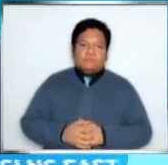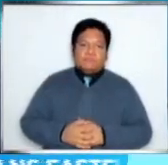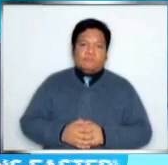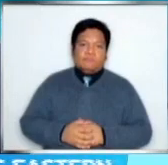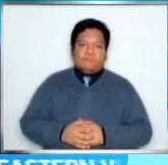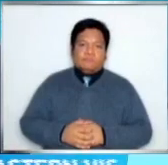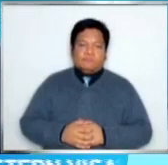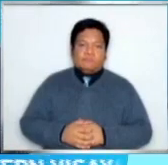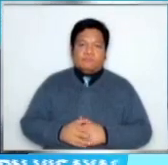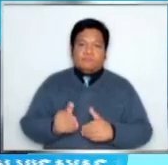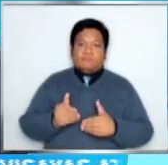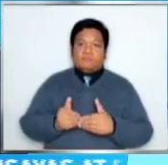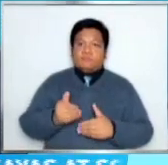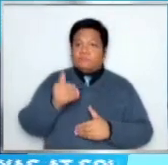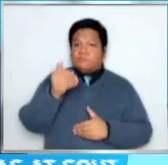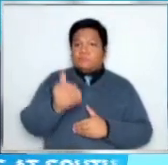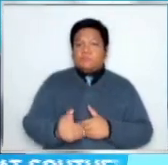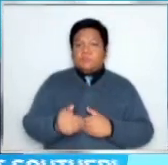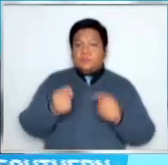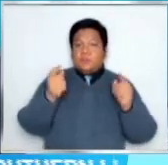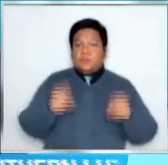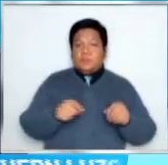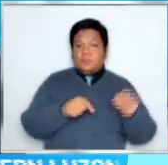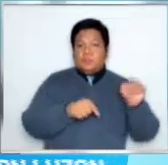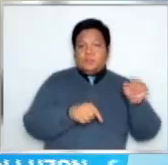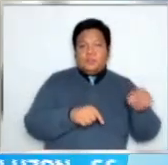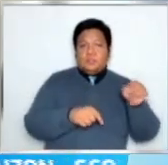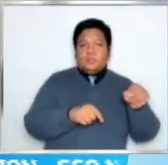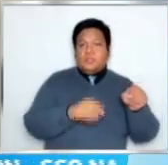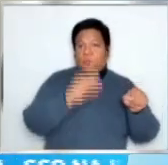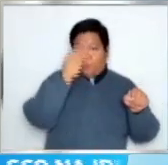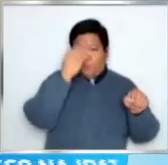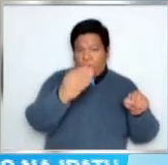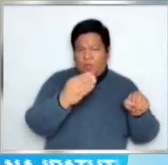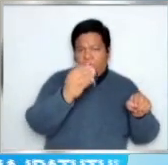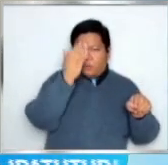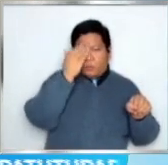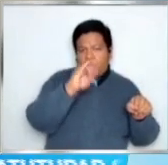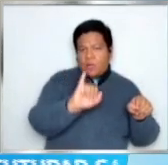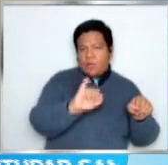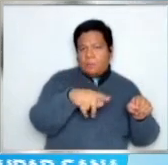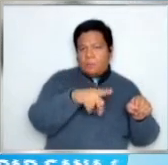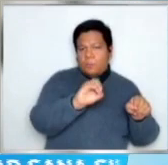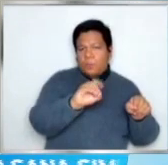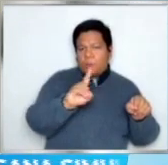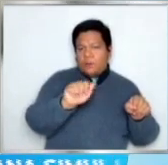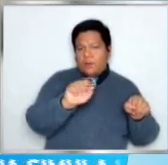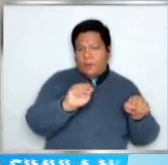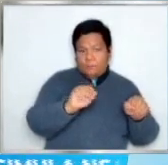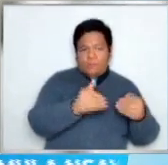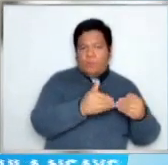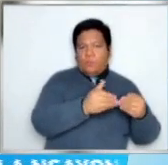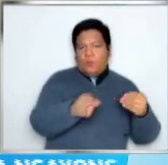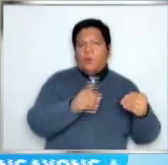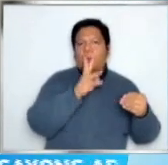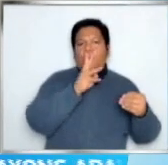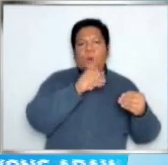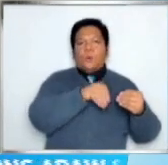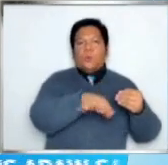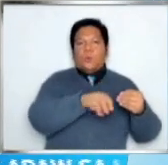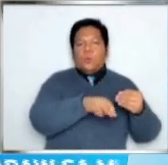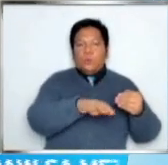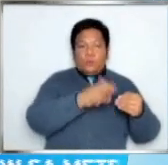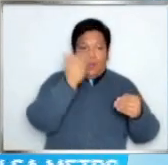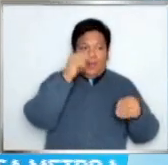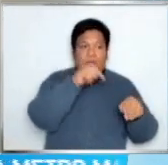Nagpakawala ng tubig ang Ipo Dam sa Norzagaray, Bulacan. Ayon sa PAGASA, nasa 101.23 meters na ang level ng tubig sa Ipo